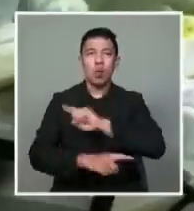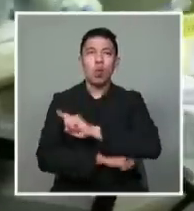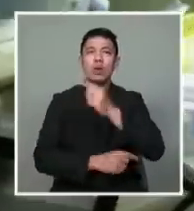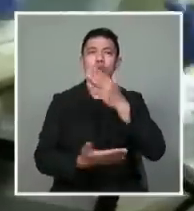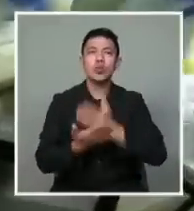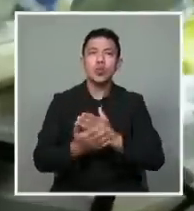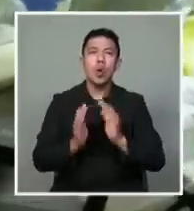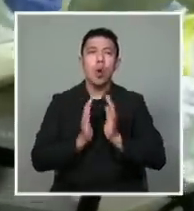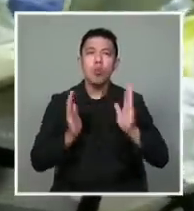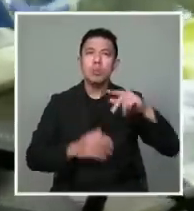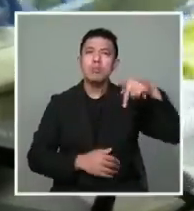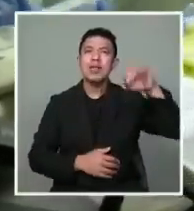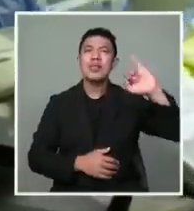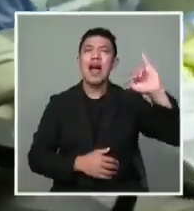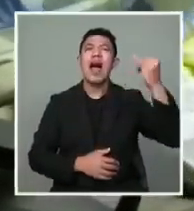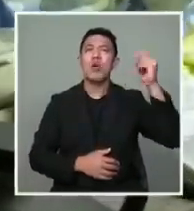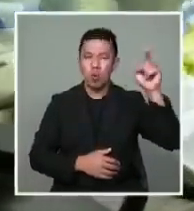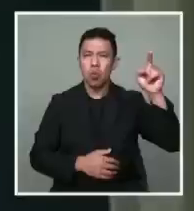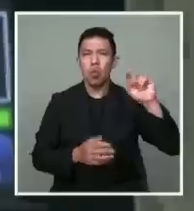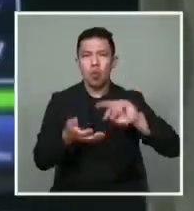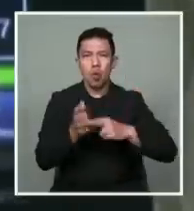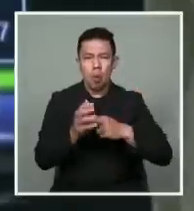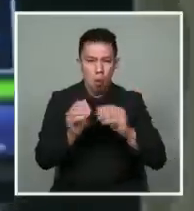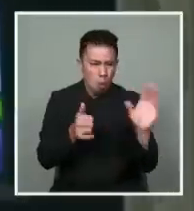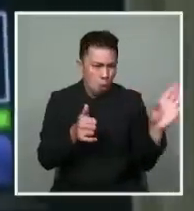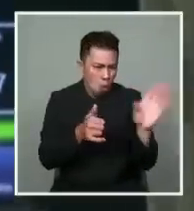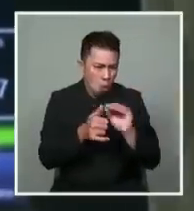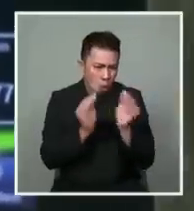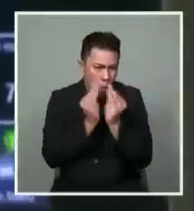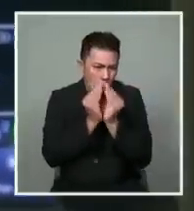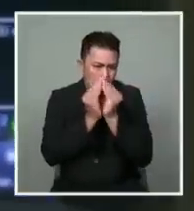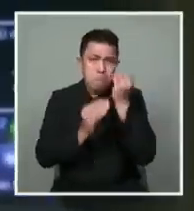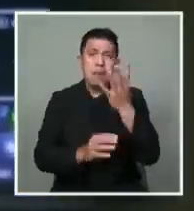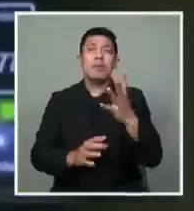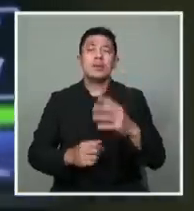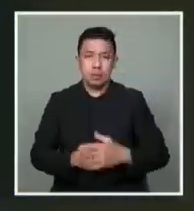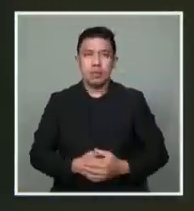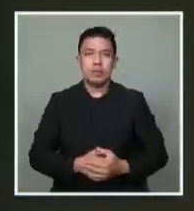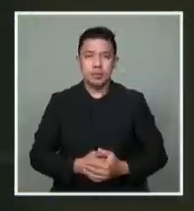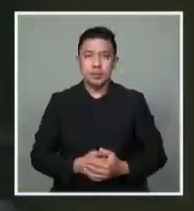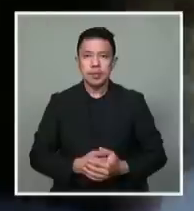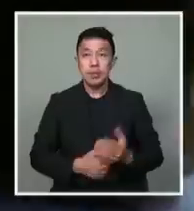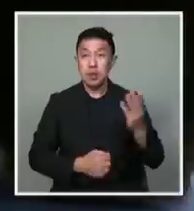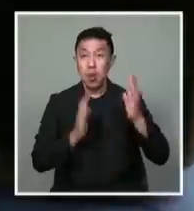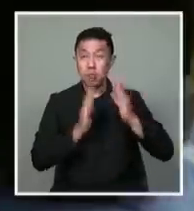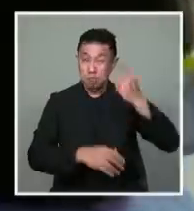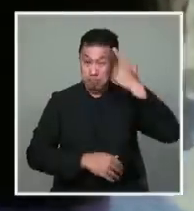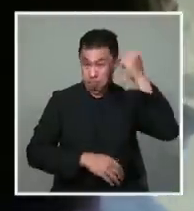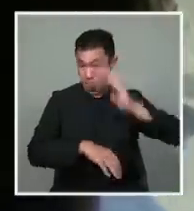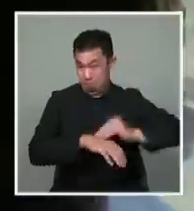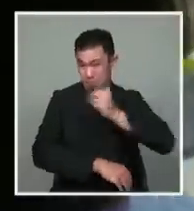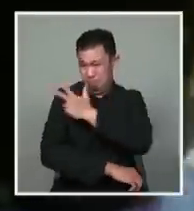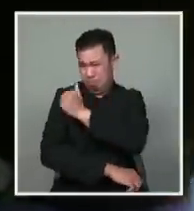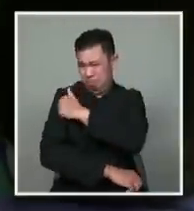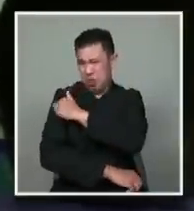ดขอบคุณพระเจ้านะคะก็เลยทำให้ตัวเลขเนี่ยมันอาจจะไม่รันขึ้นมาค่ะในขณะที่ดร.เมแกนแรนนี่ค่ะเป็นผู้เชี่ยวชาญด้านการแพทย์ฉุกเฉิน